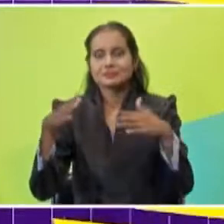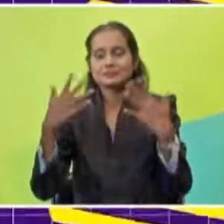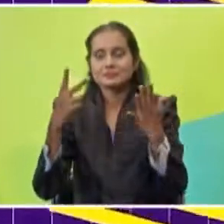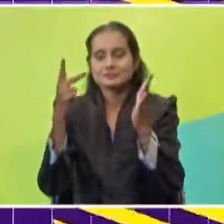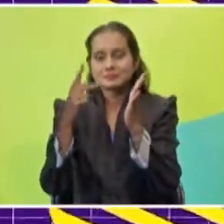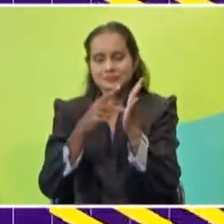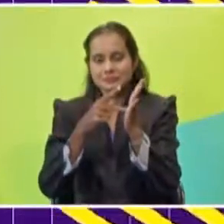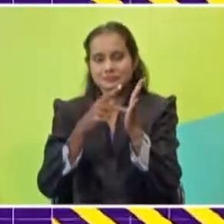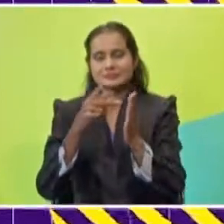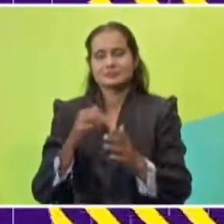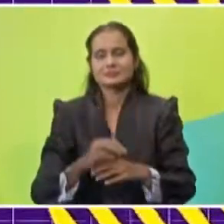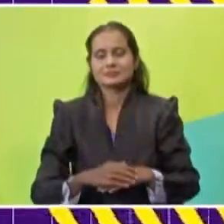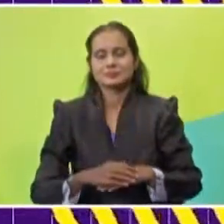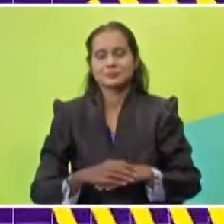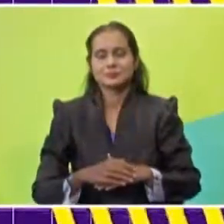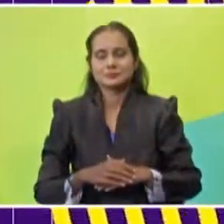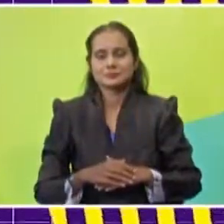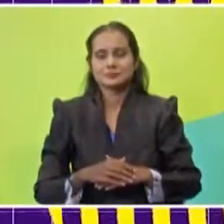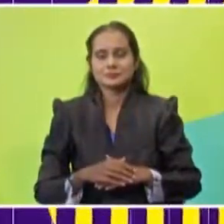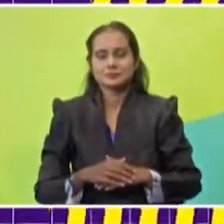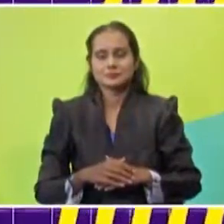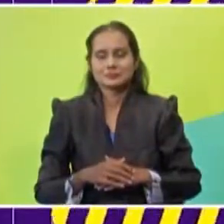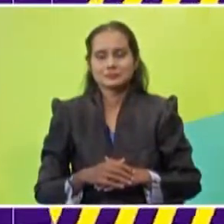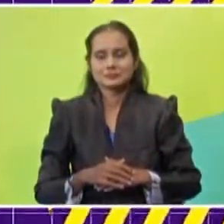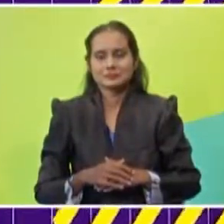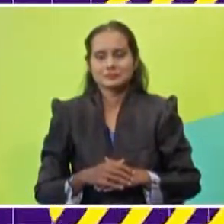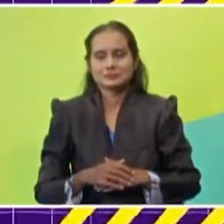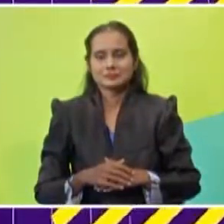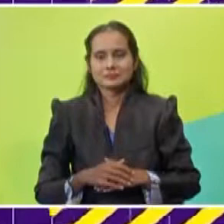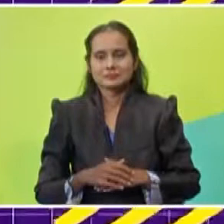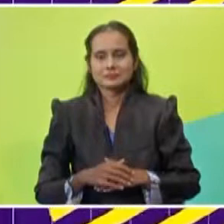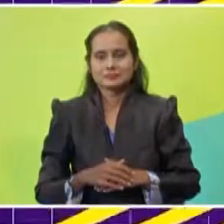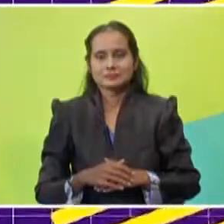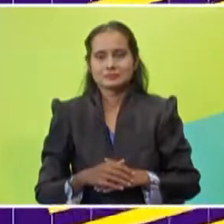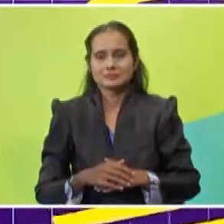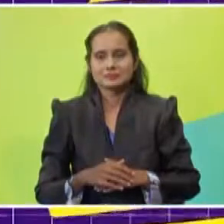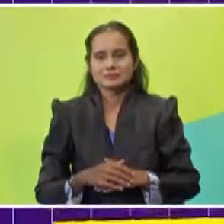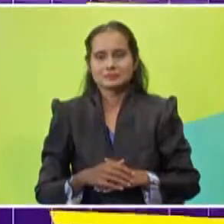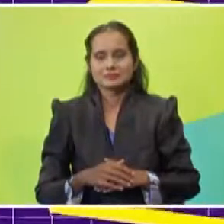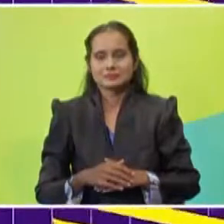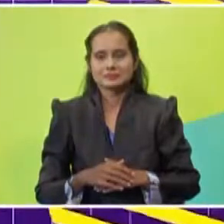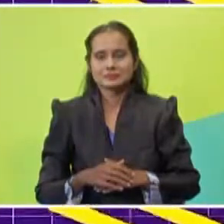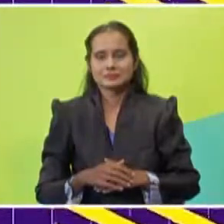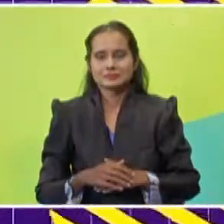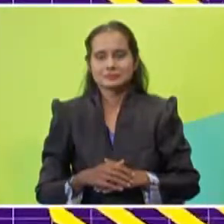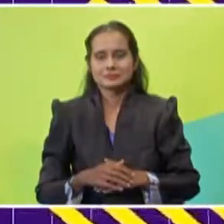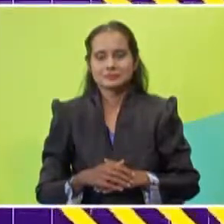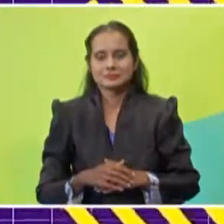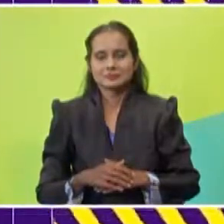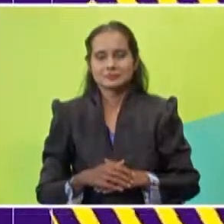ah untuk yang kedua ini Sape nak beli pantun cewek gua nih guys Christina silahkan